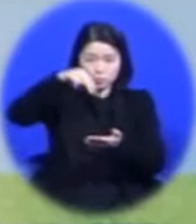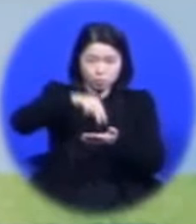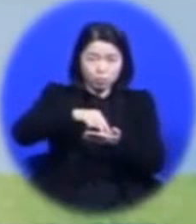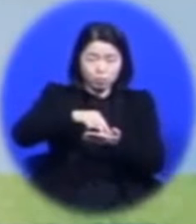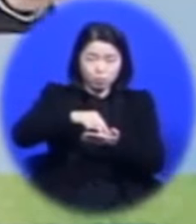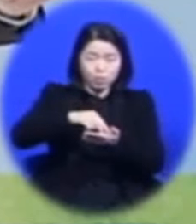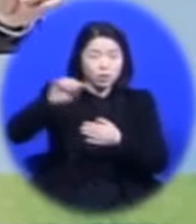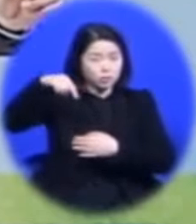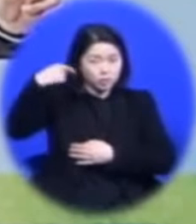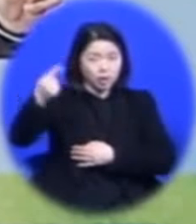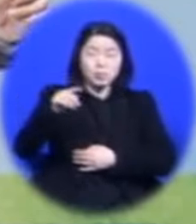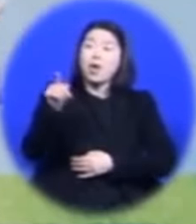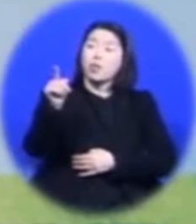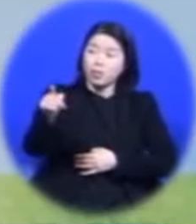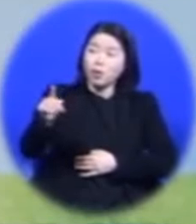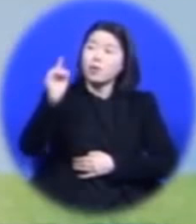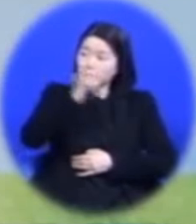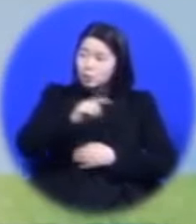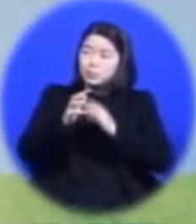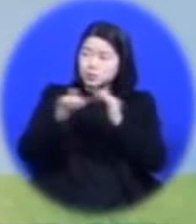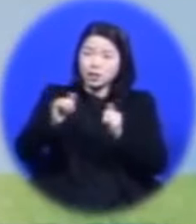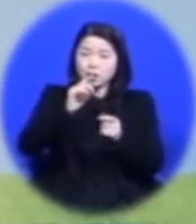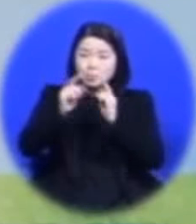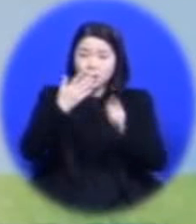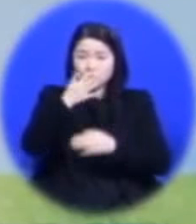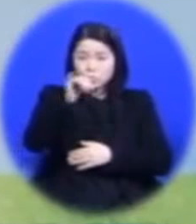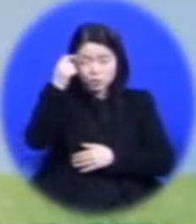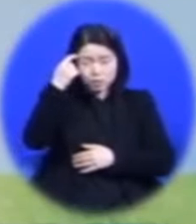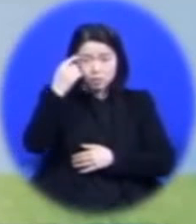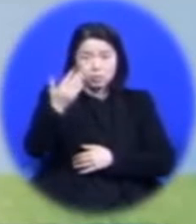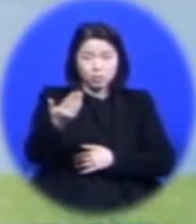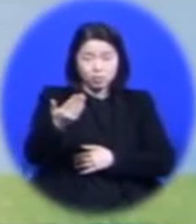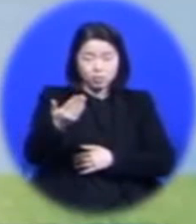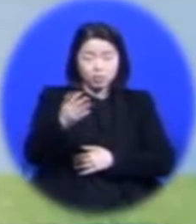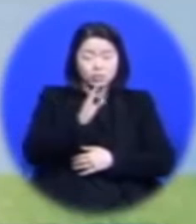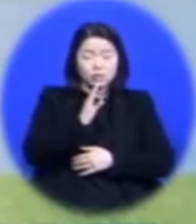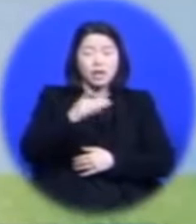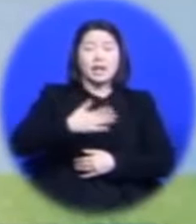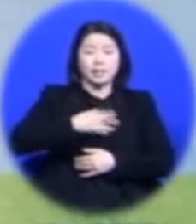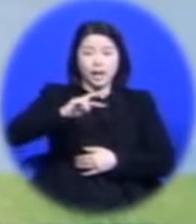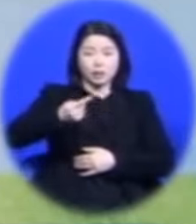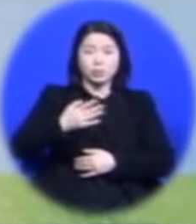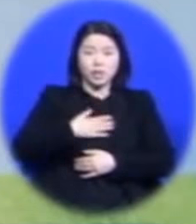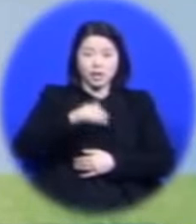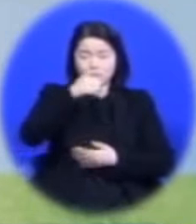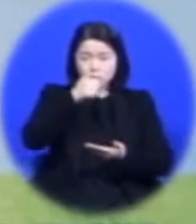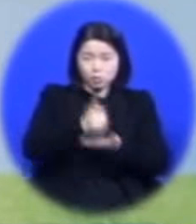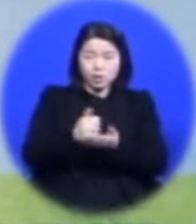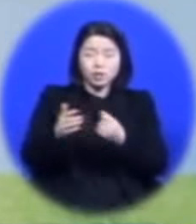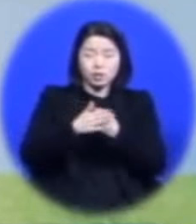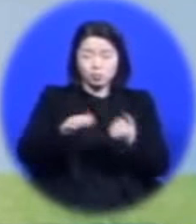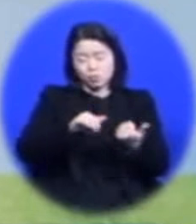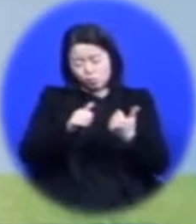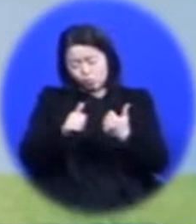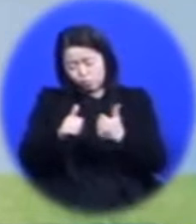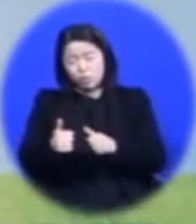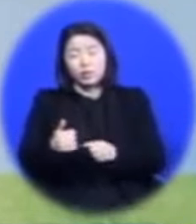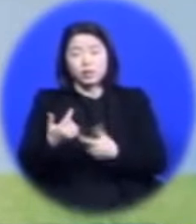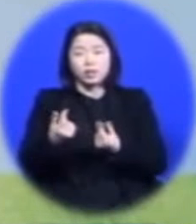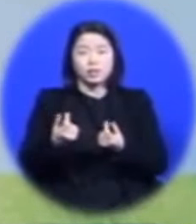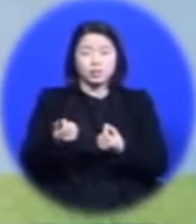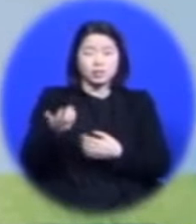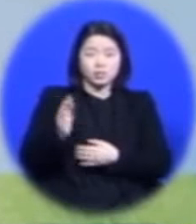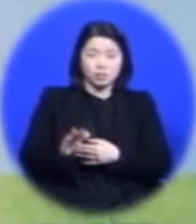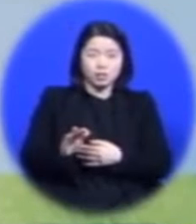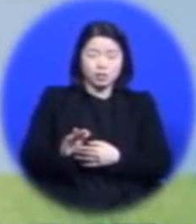그래야 당신 나쁜 사람 이렇게 말할 수 있는 거 아닙니까 나도 내 죄 때문에 지금 죽겠는데 아